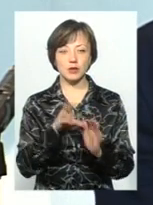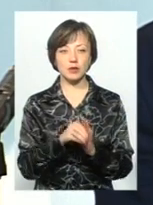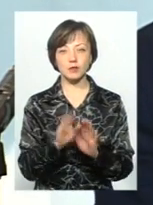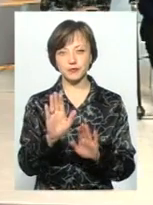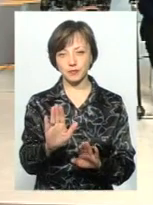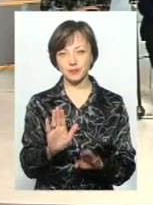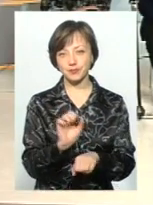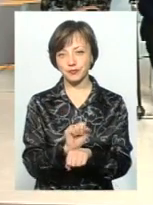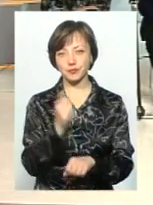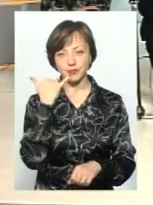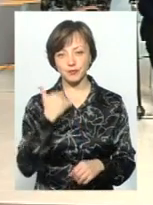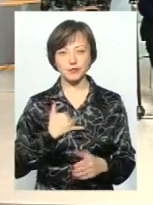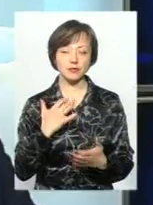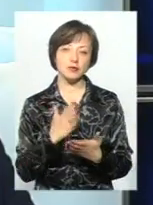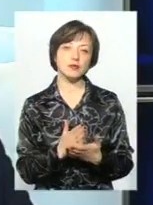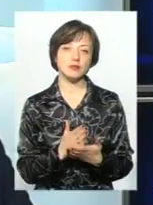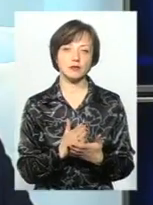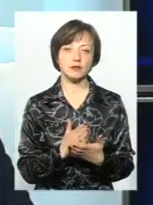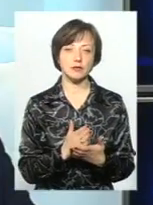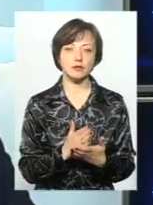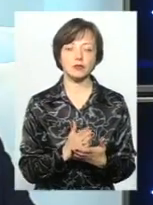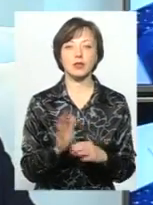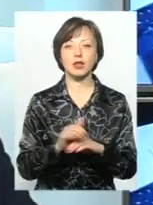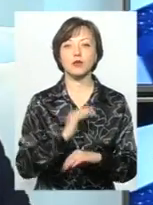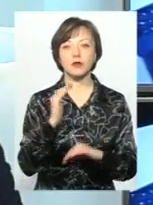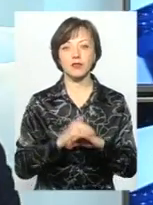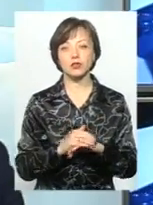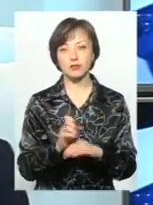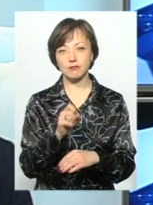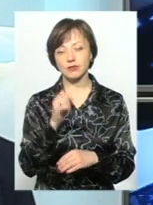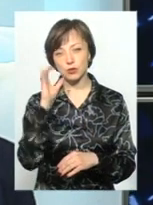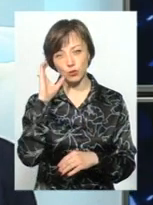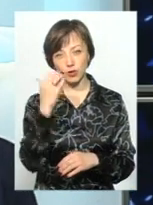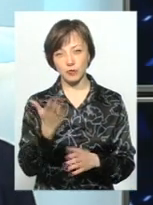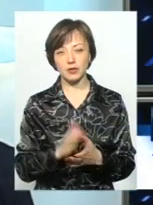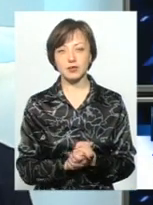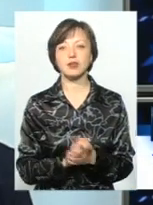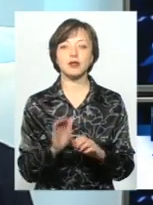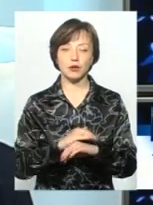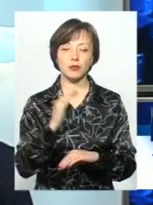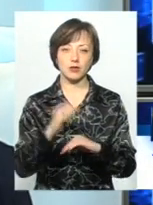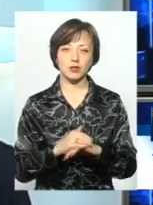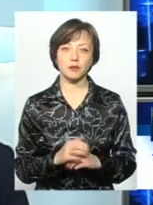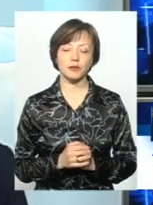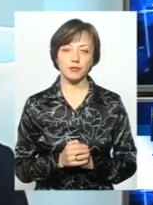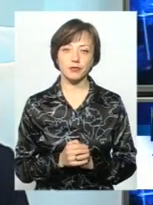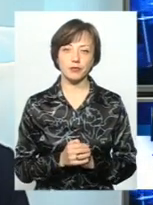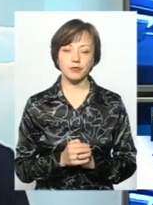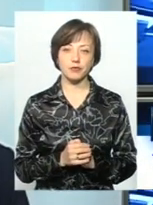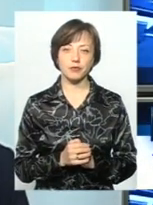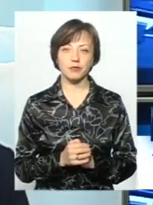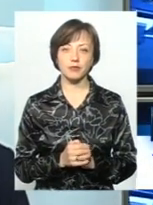давайте повернемося на ще один дзвіночок. Добрий вечір. Ми вас слухаємо. Добрий вечір. Добрий вечір.